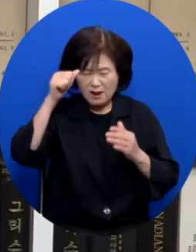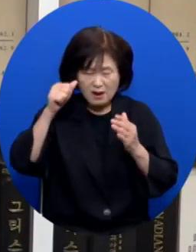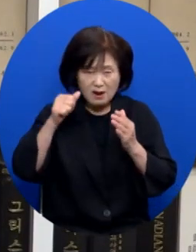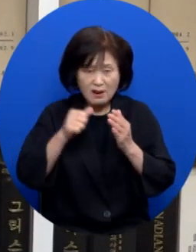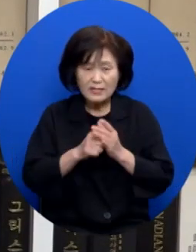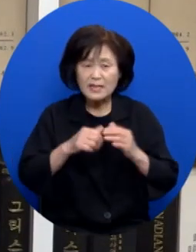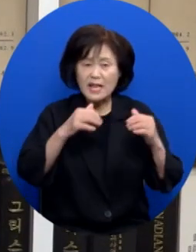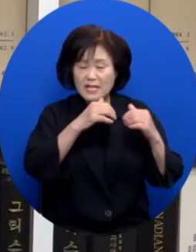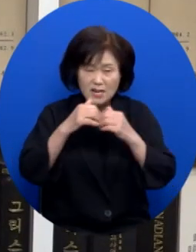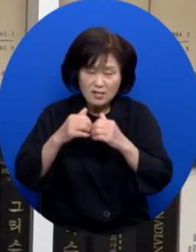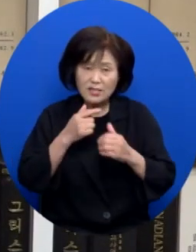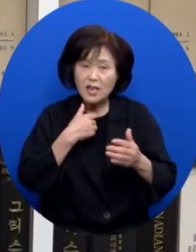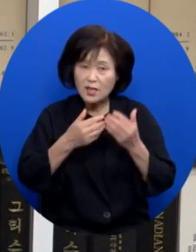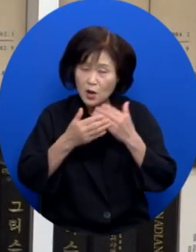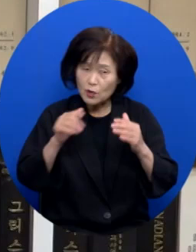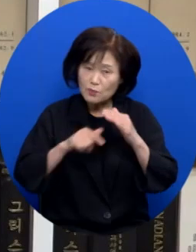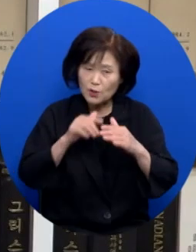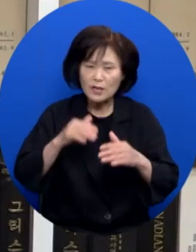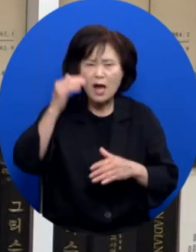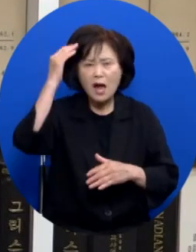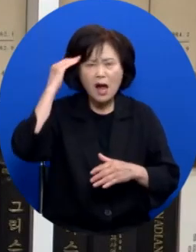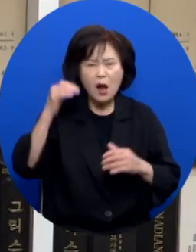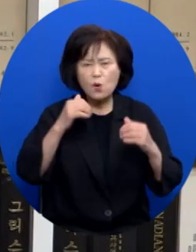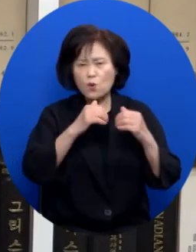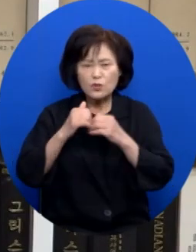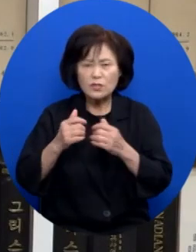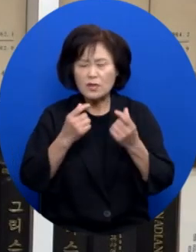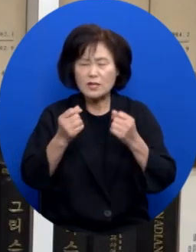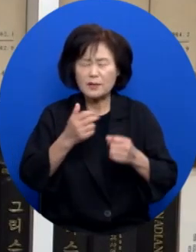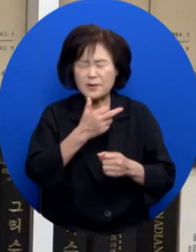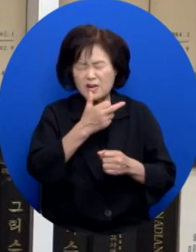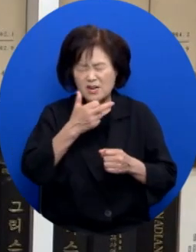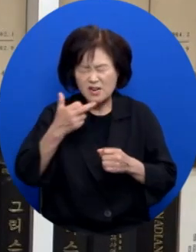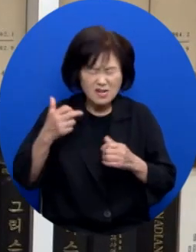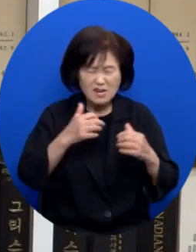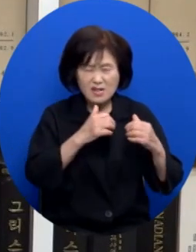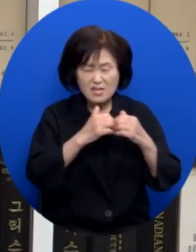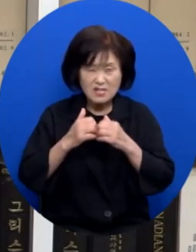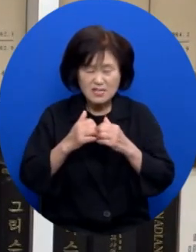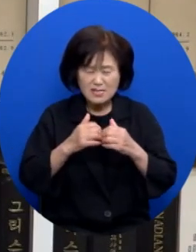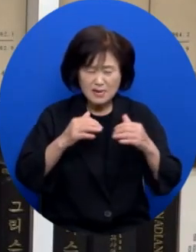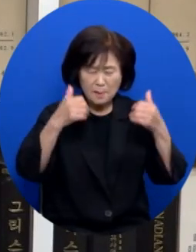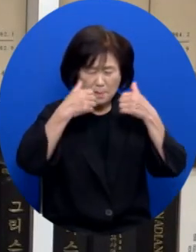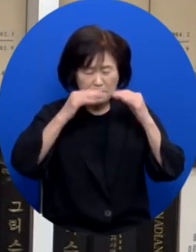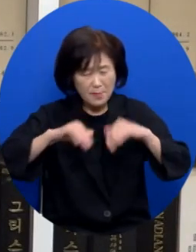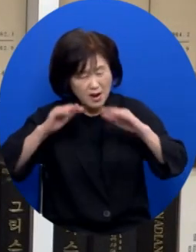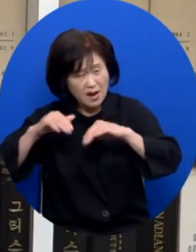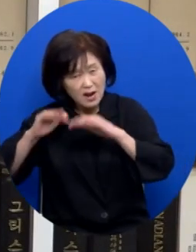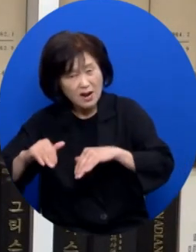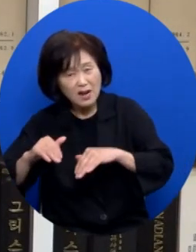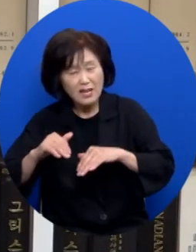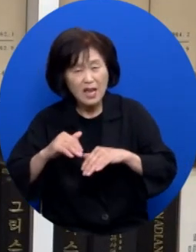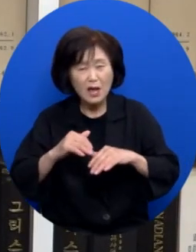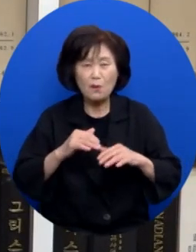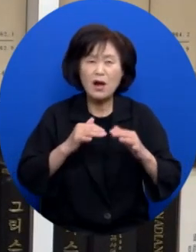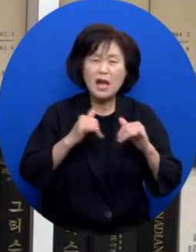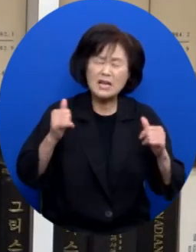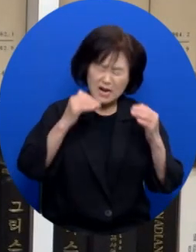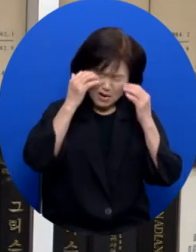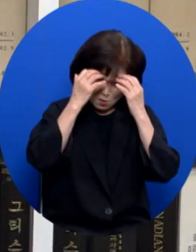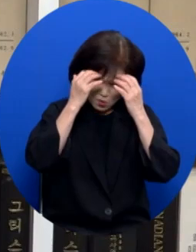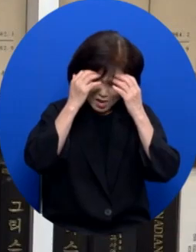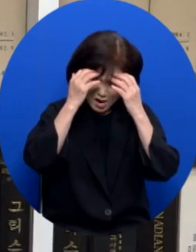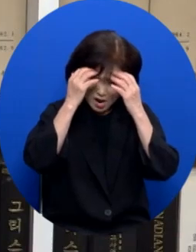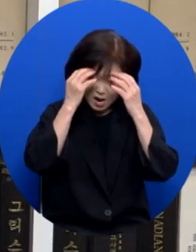속에서 나는 한국에서처럼 대규모로 진행된 파괴와 인간의 고난을